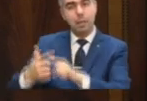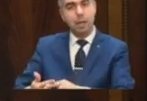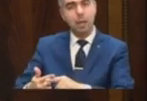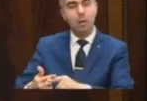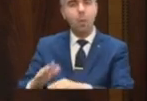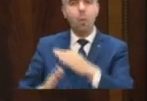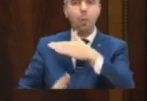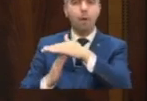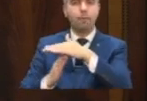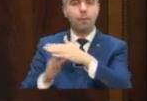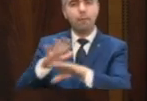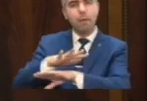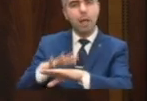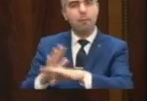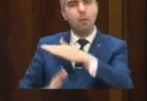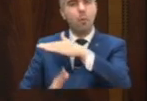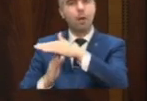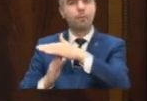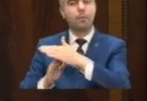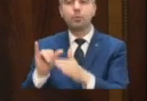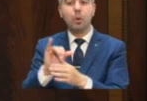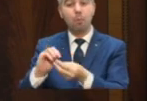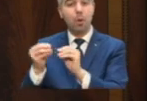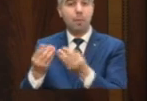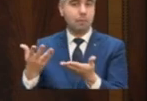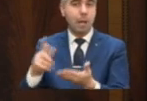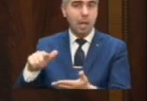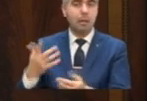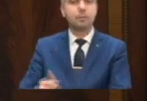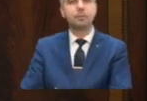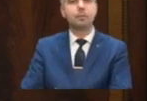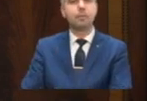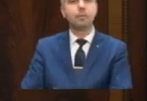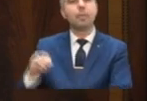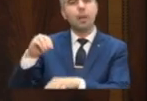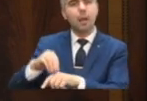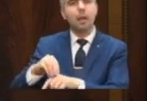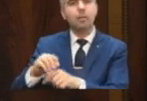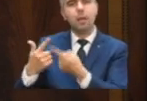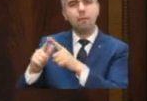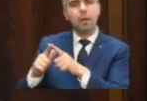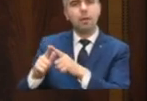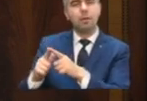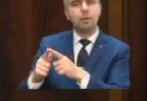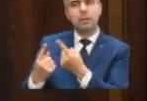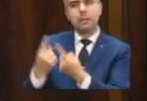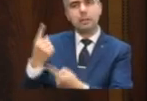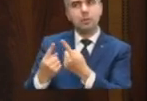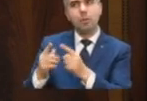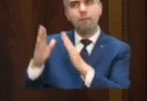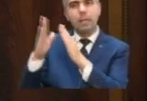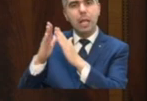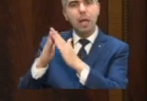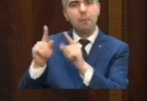واقفه وما كايناش اراده ديال التفعيل ديال هادشي، هذا اشكال مطروح. ايضا التسويه ديال الوضعيه بعض الاحياء وبعض البنايات هادشي خص